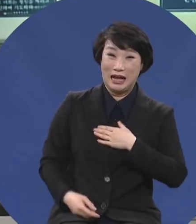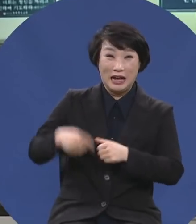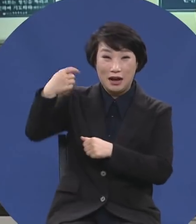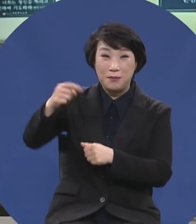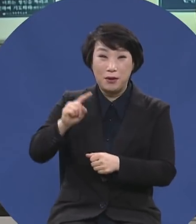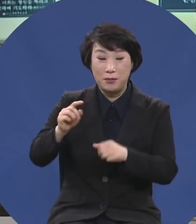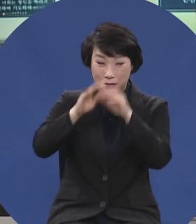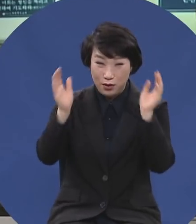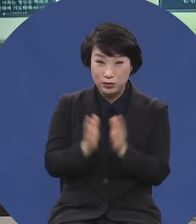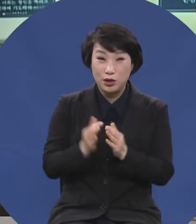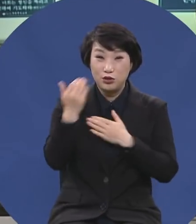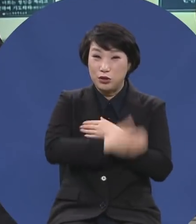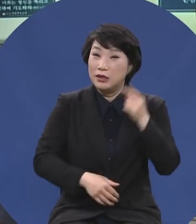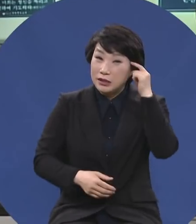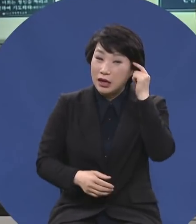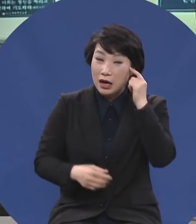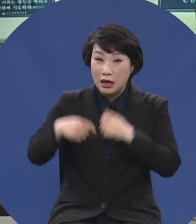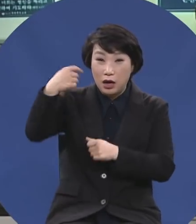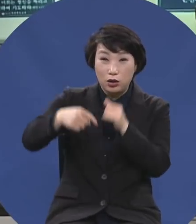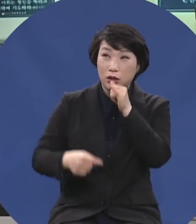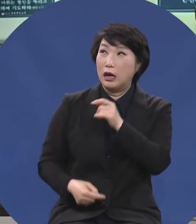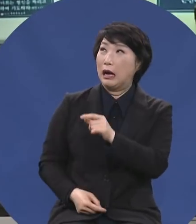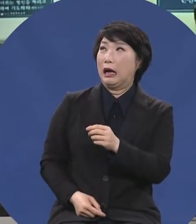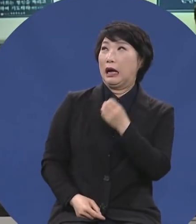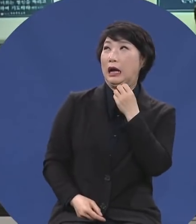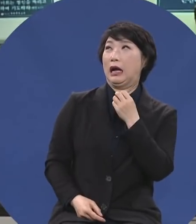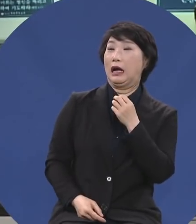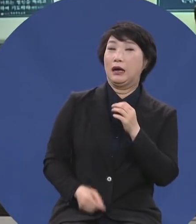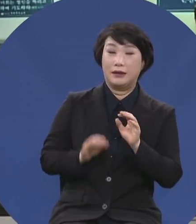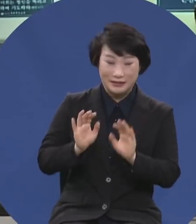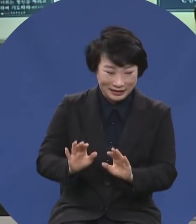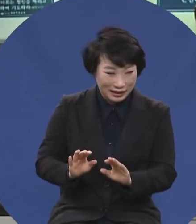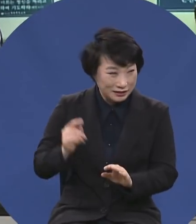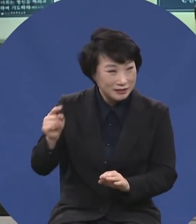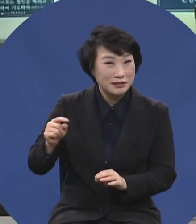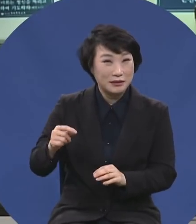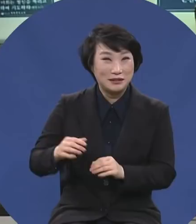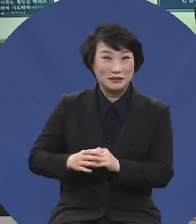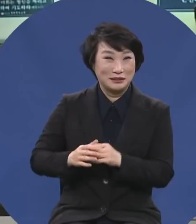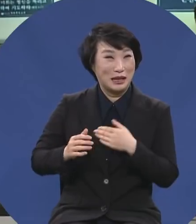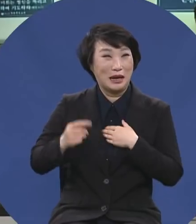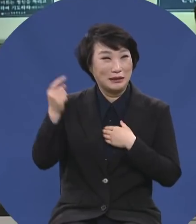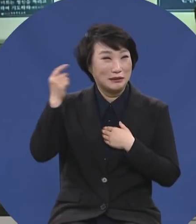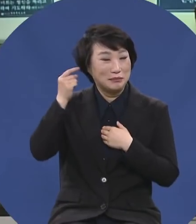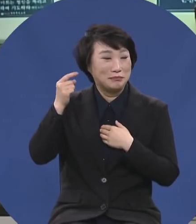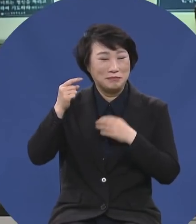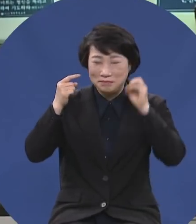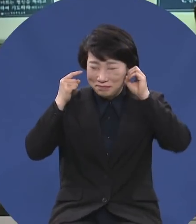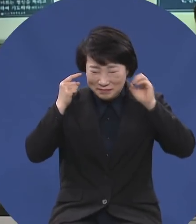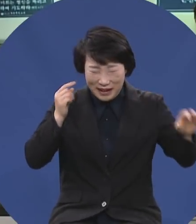다 육신의 생각을 일러줍니다. 그러나 그런 말에 절대 고집스럽지 않고